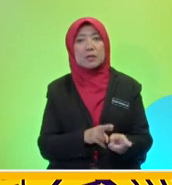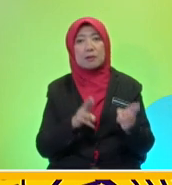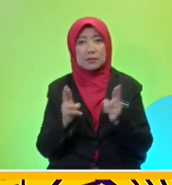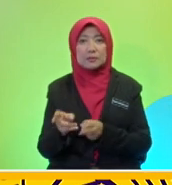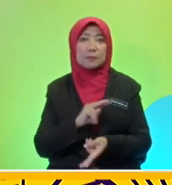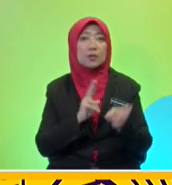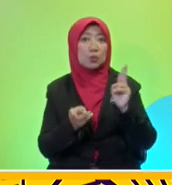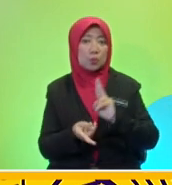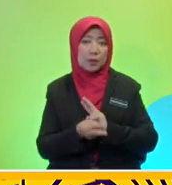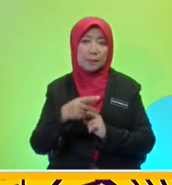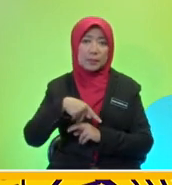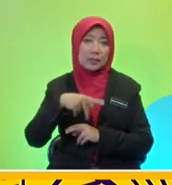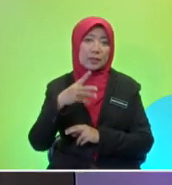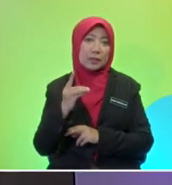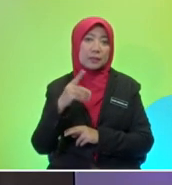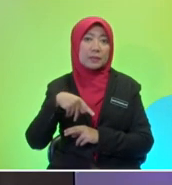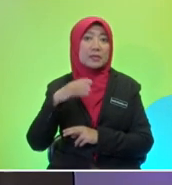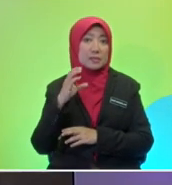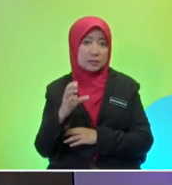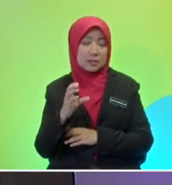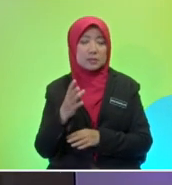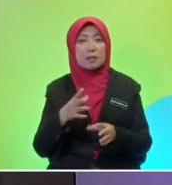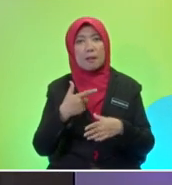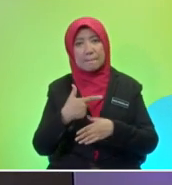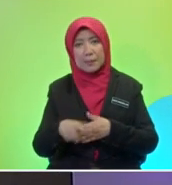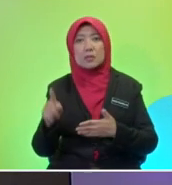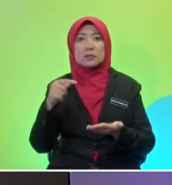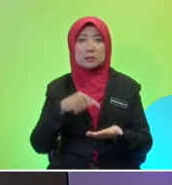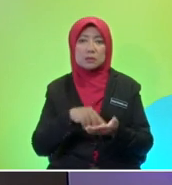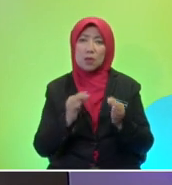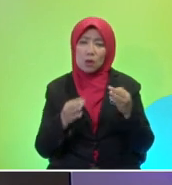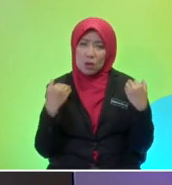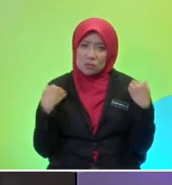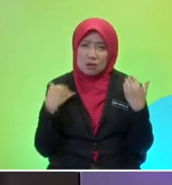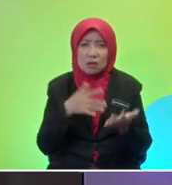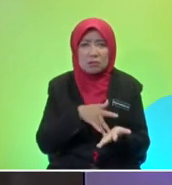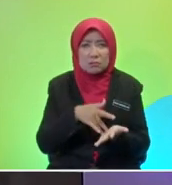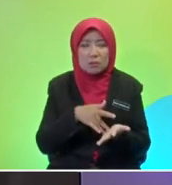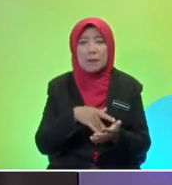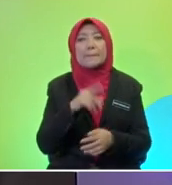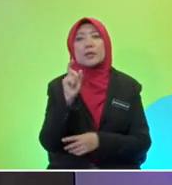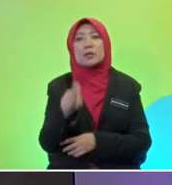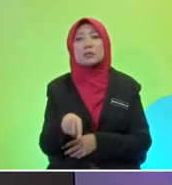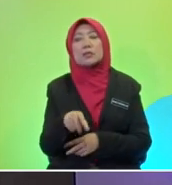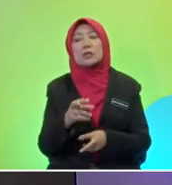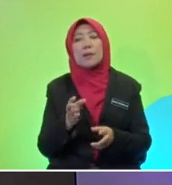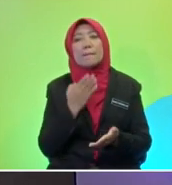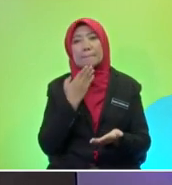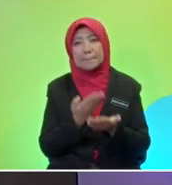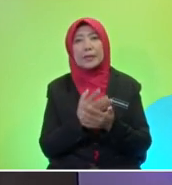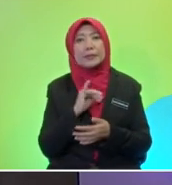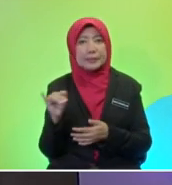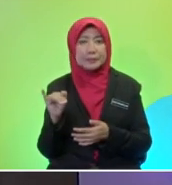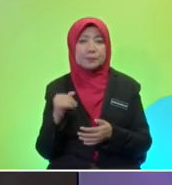suai ini jika ada datang oke itu untuk murid Kemudian